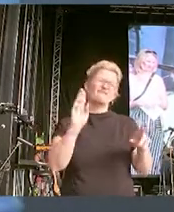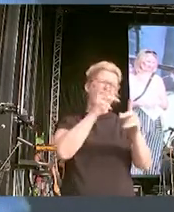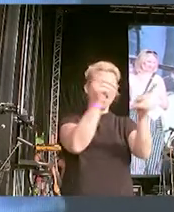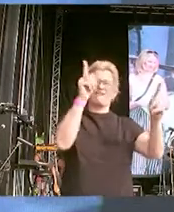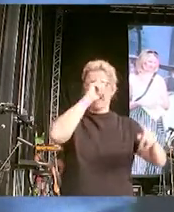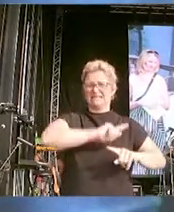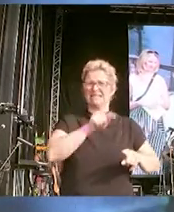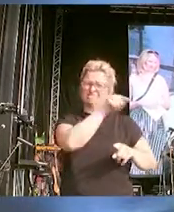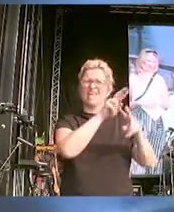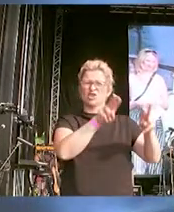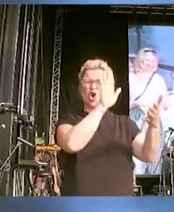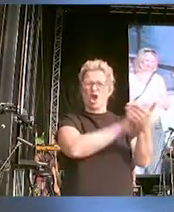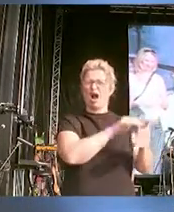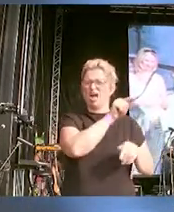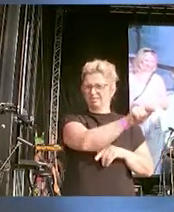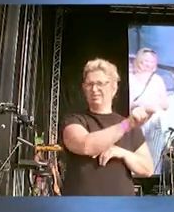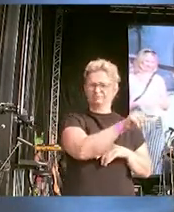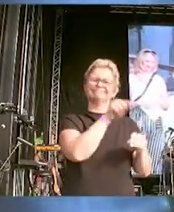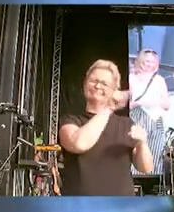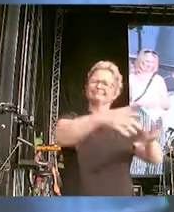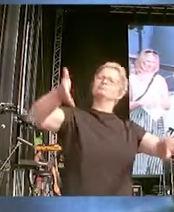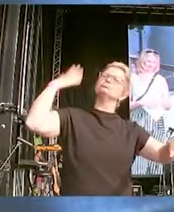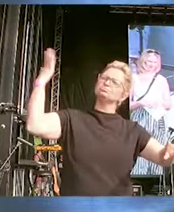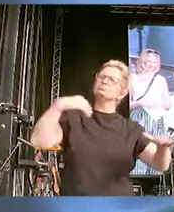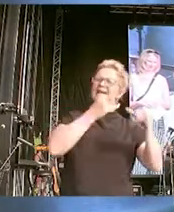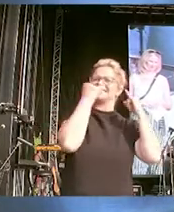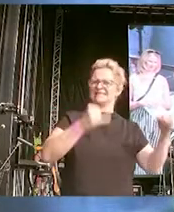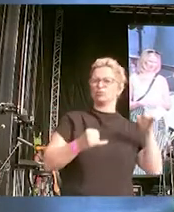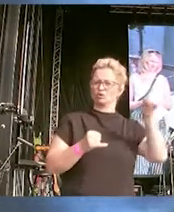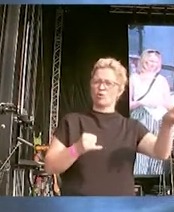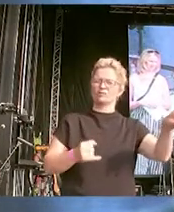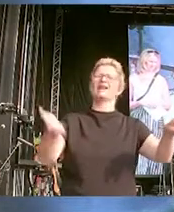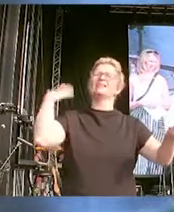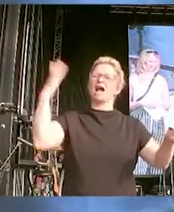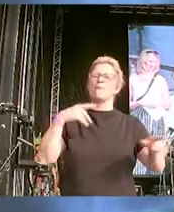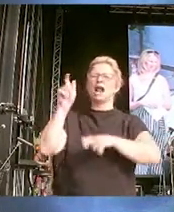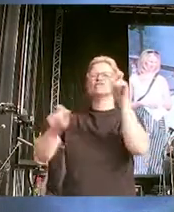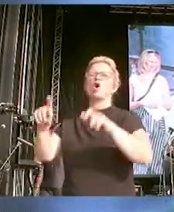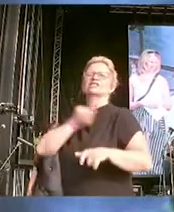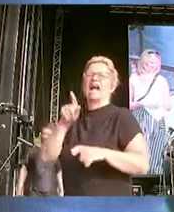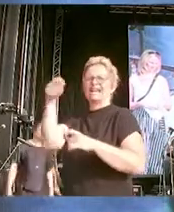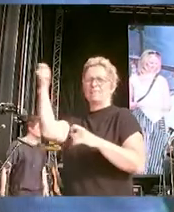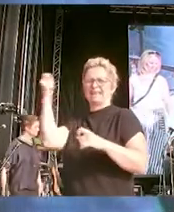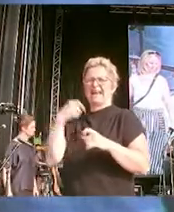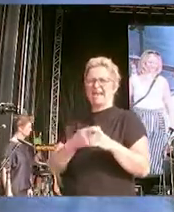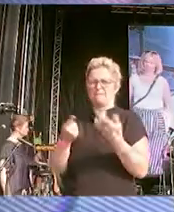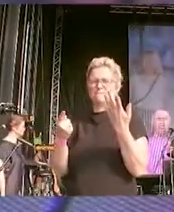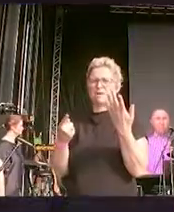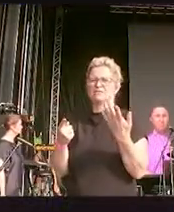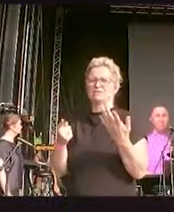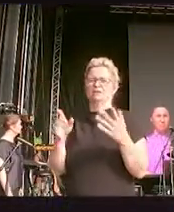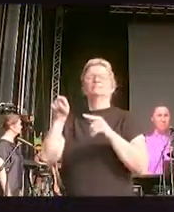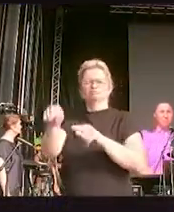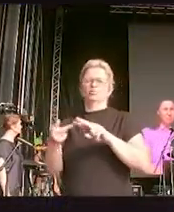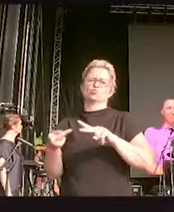die Treuhand war die Institution, die die volkseigenen Betriebe der DDR